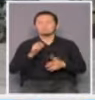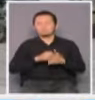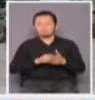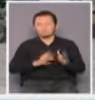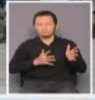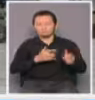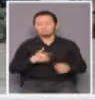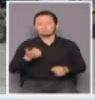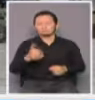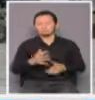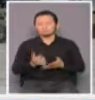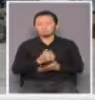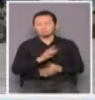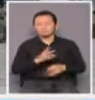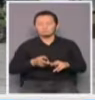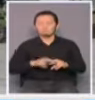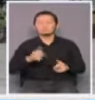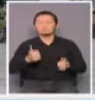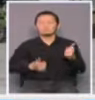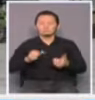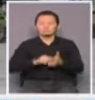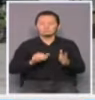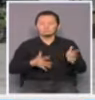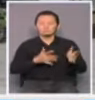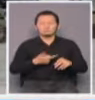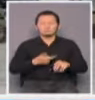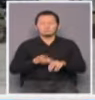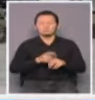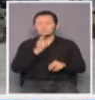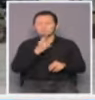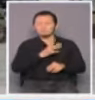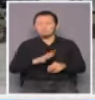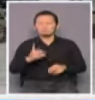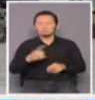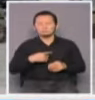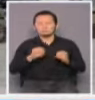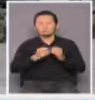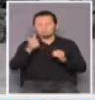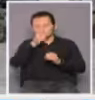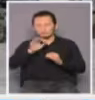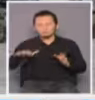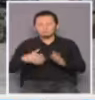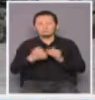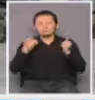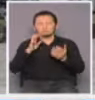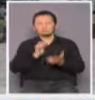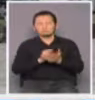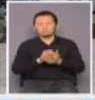жарысына мен жүлделі бірінші орынды иемдендім. Бұл велоспорт жарысы маған қиындық тудырған жоқ, себебі мен 10 жасымнан бастап спорт